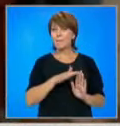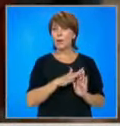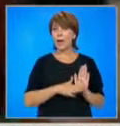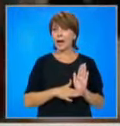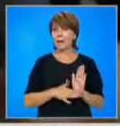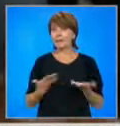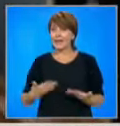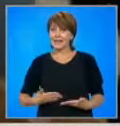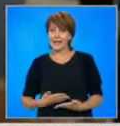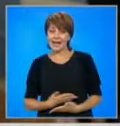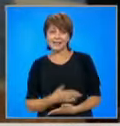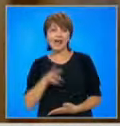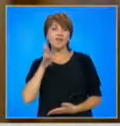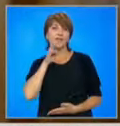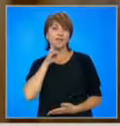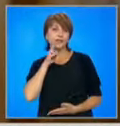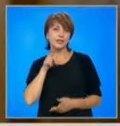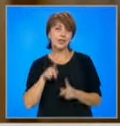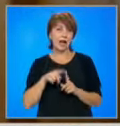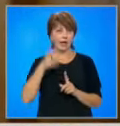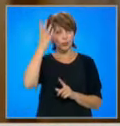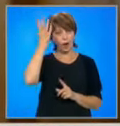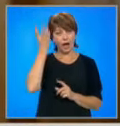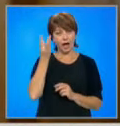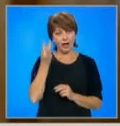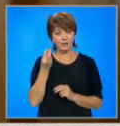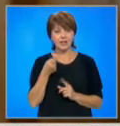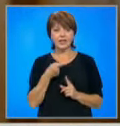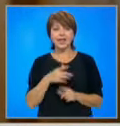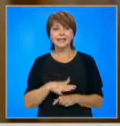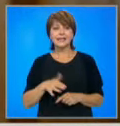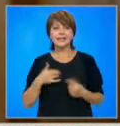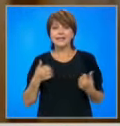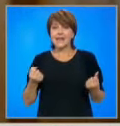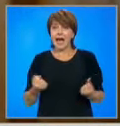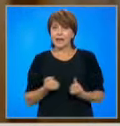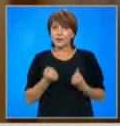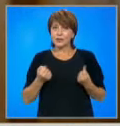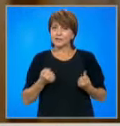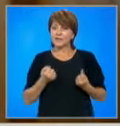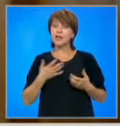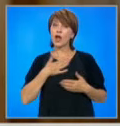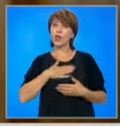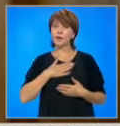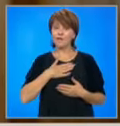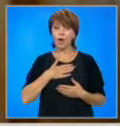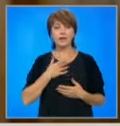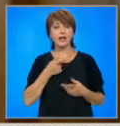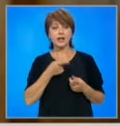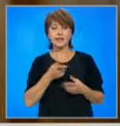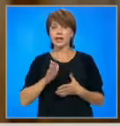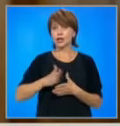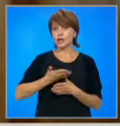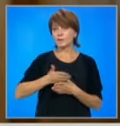за учителите се е превърнала в кауза. Когато те са ентусиазирани и им достави удоволствие, те сигурно ще споделят